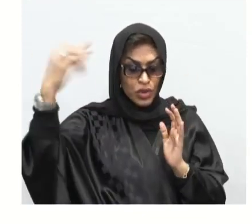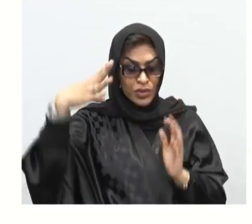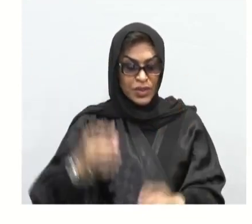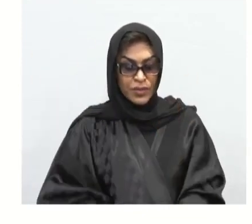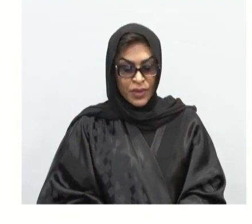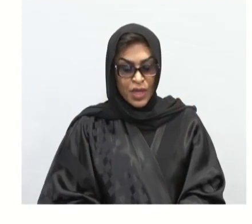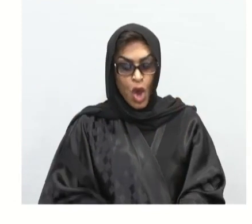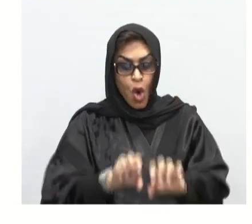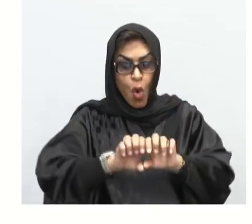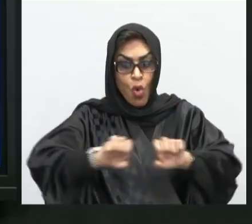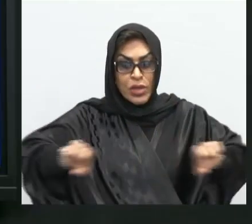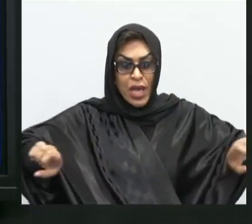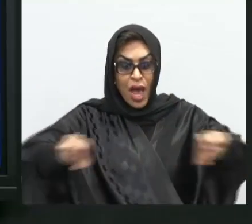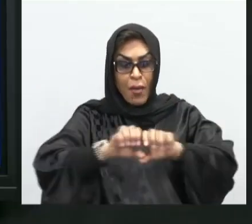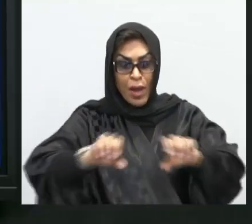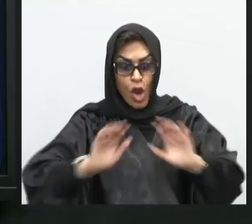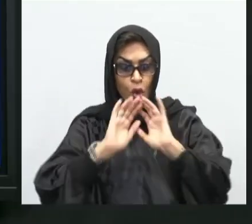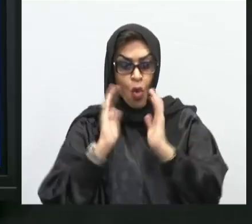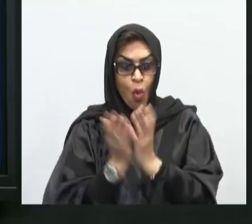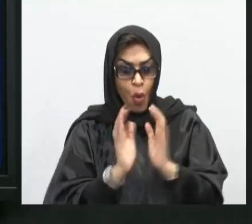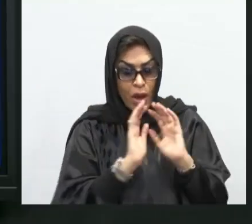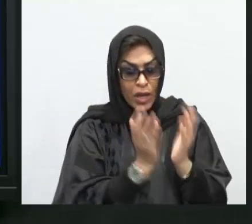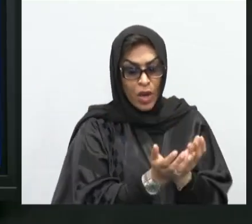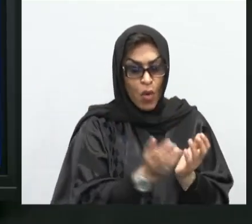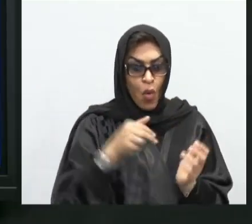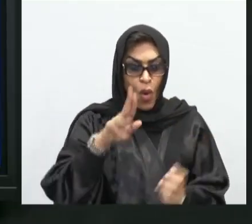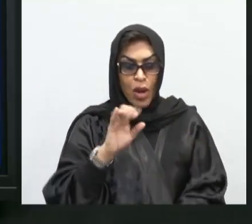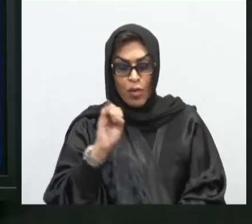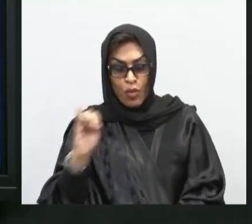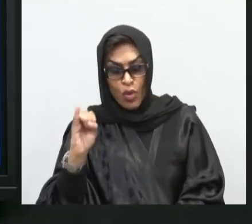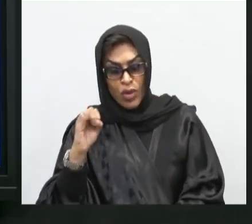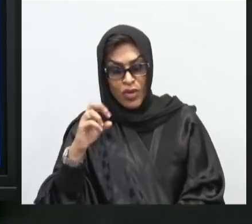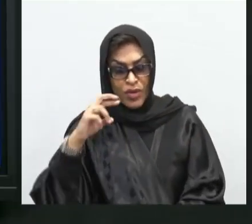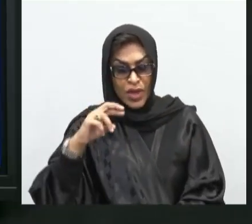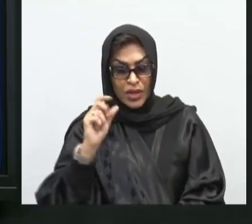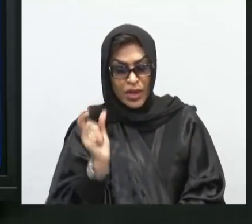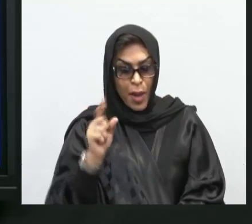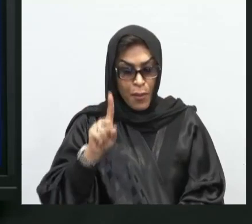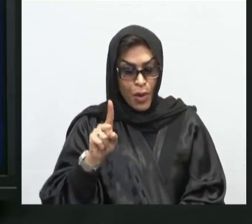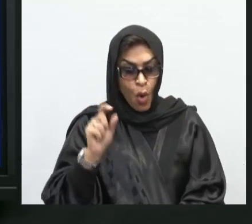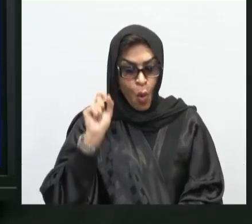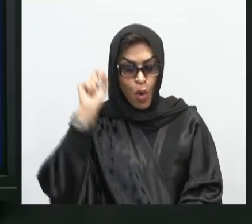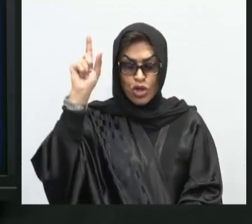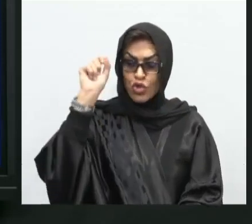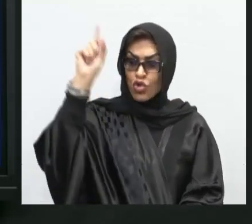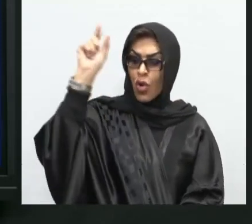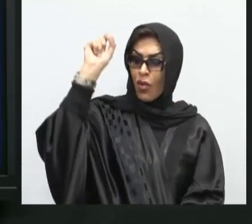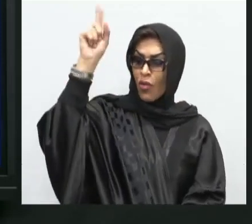كحزام الكويكبات كالمذنبات وكذلك الشهب والنيازك